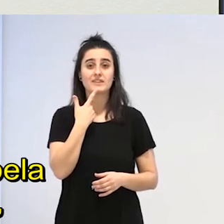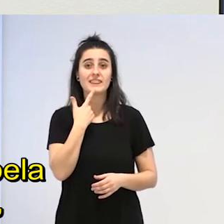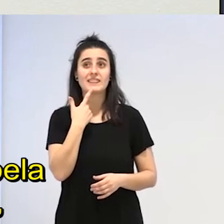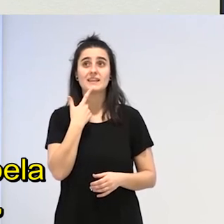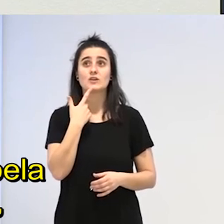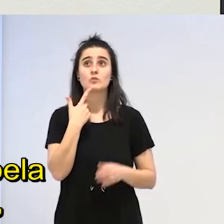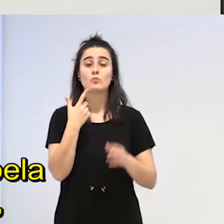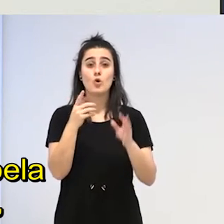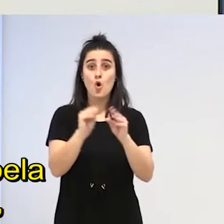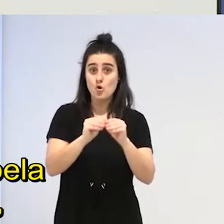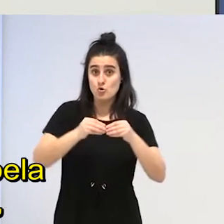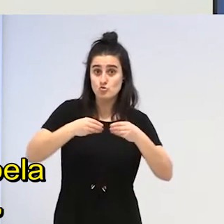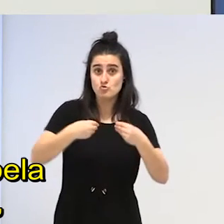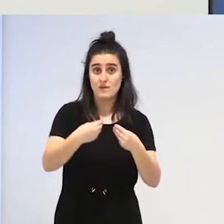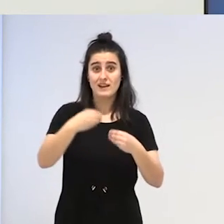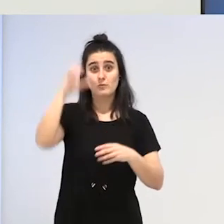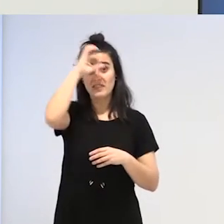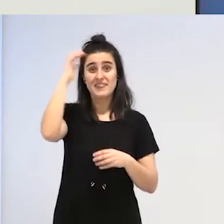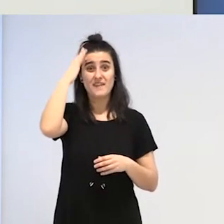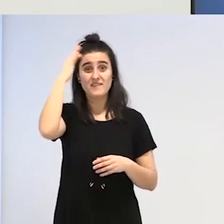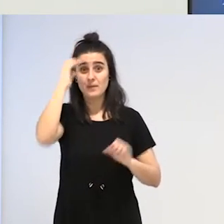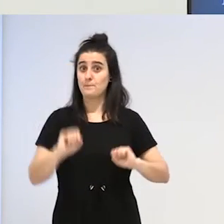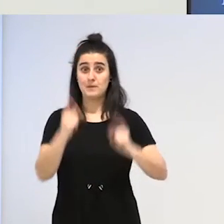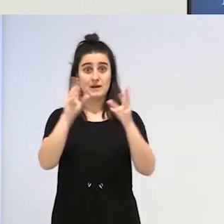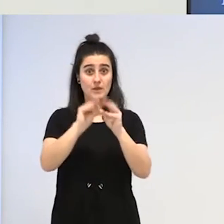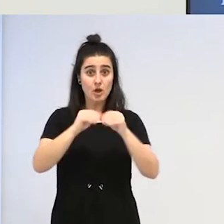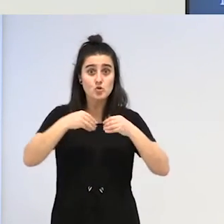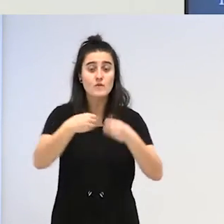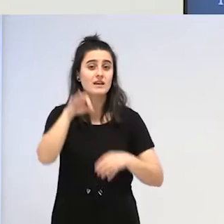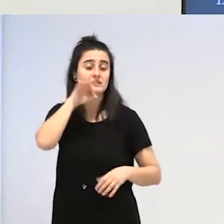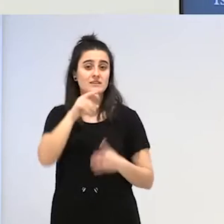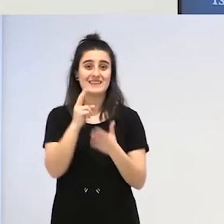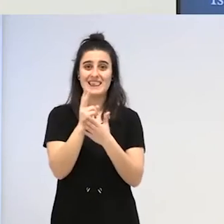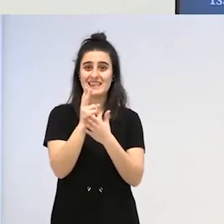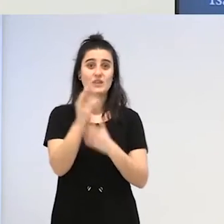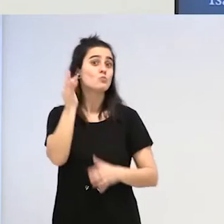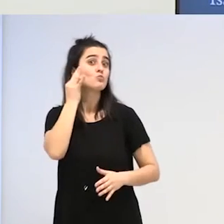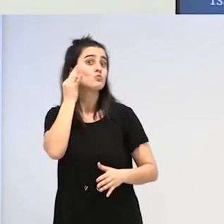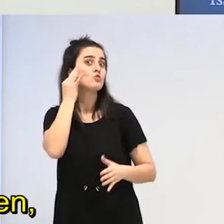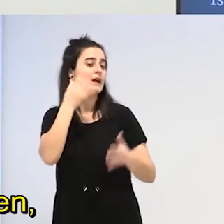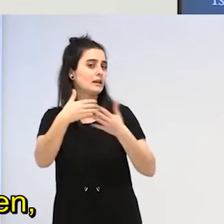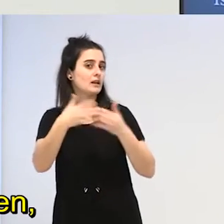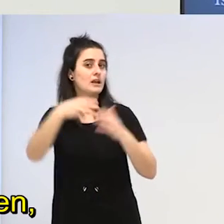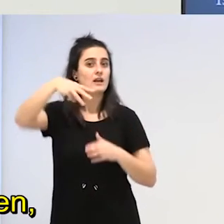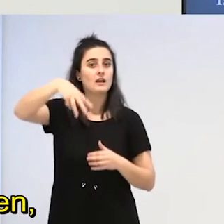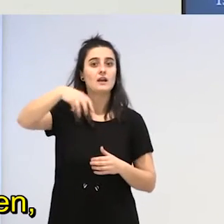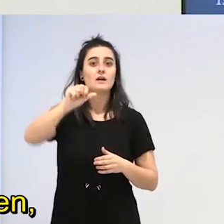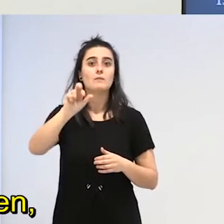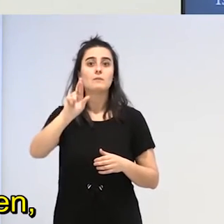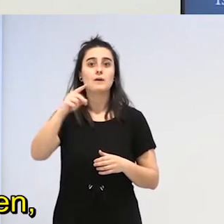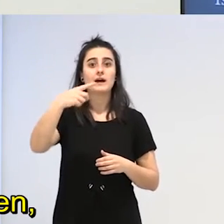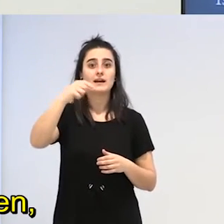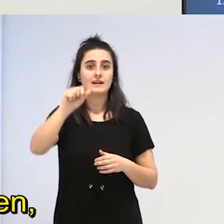lehenengo novela emakume batek idatzi zuela 17. Mendean, Margaret Cavendish, eta egitegia den,